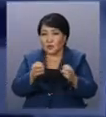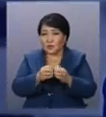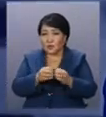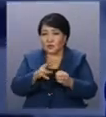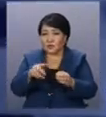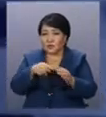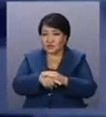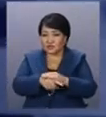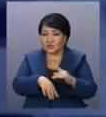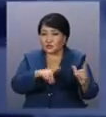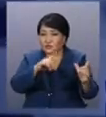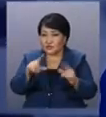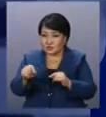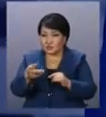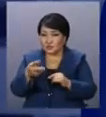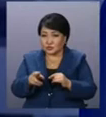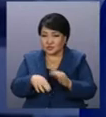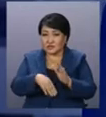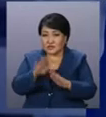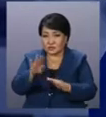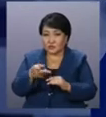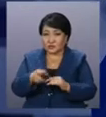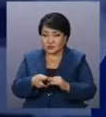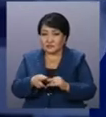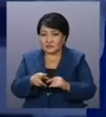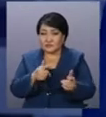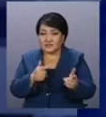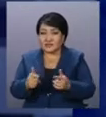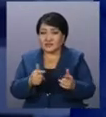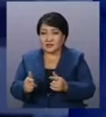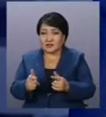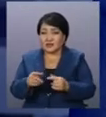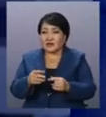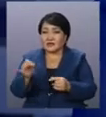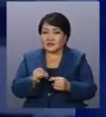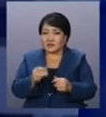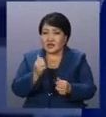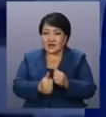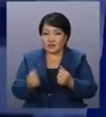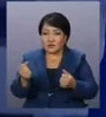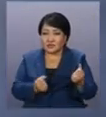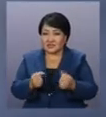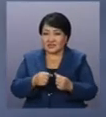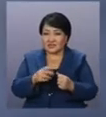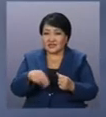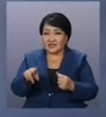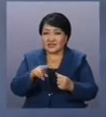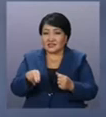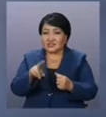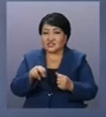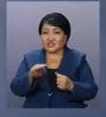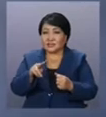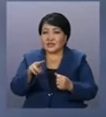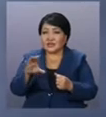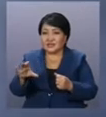жақсарту үшін жасалды. Тағы да бізде әр көлікте GPS навигациясы бар. Жаңағы бір